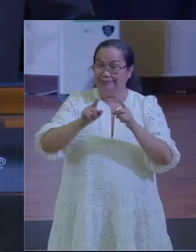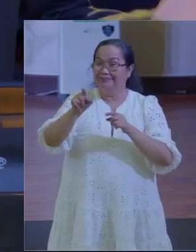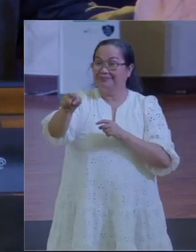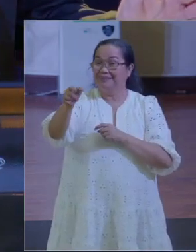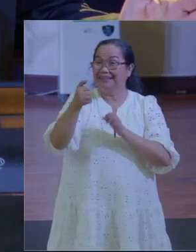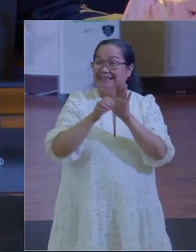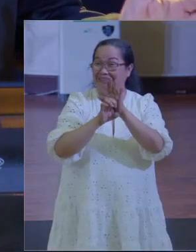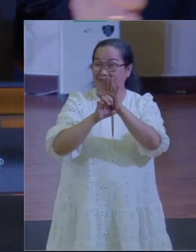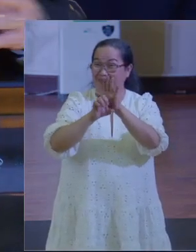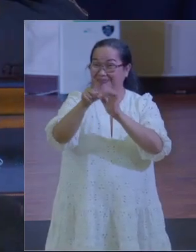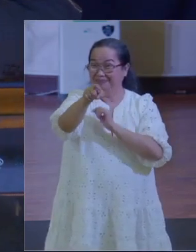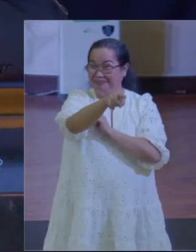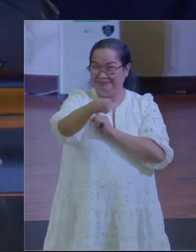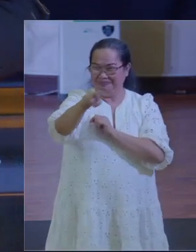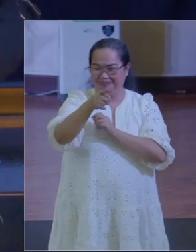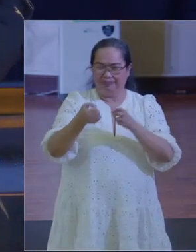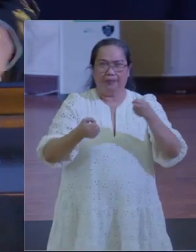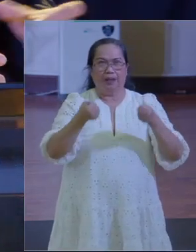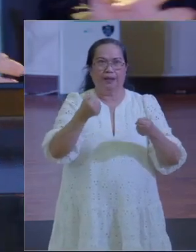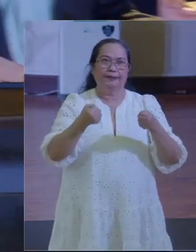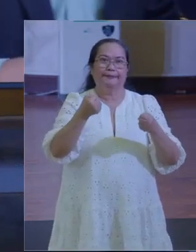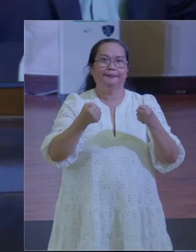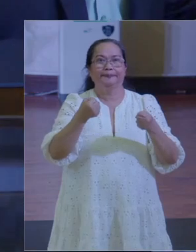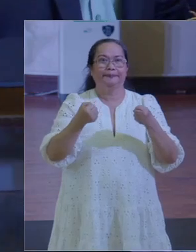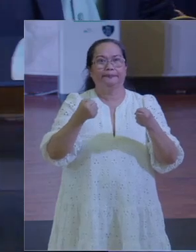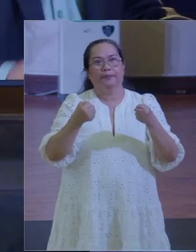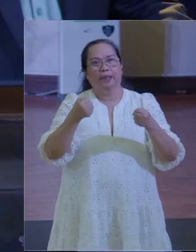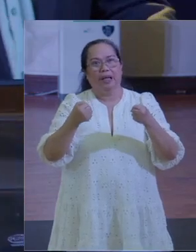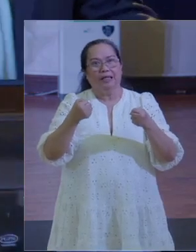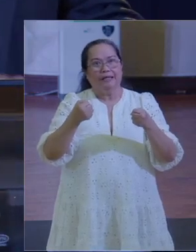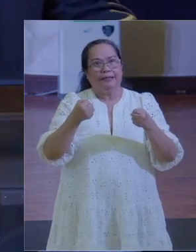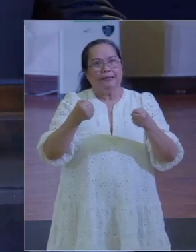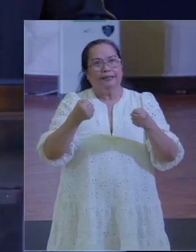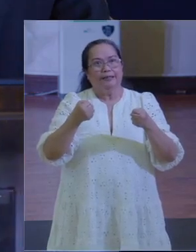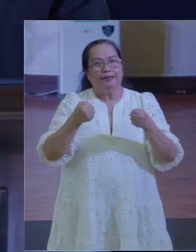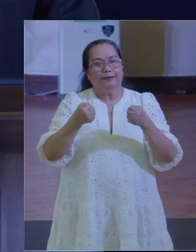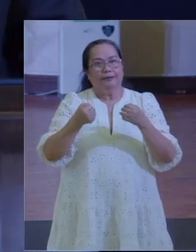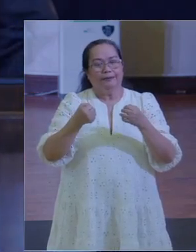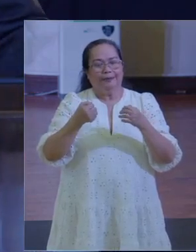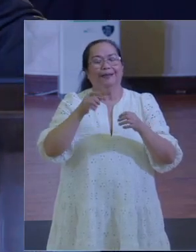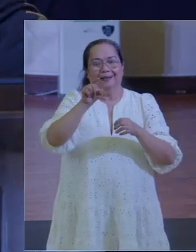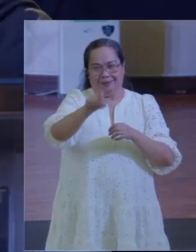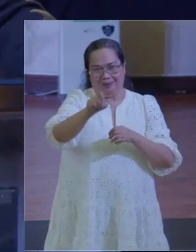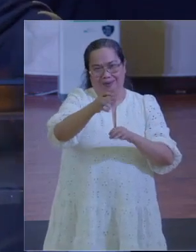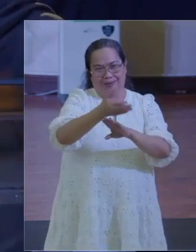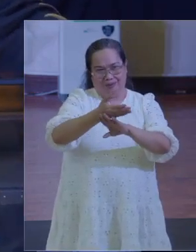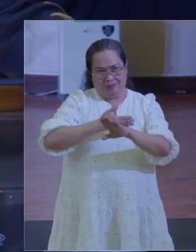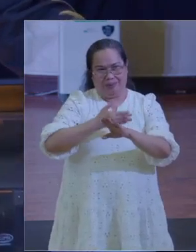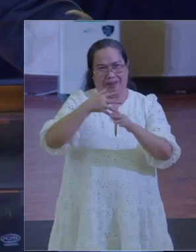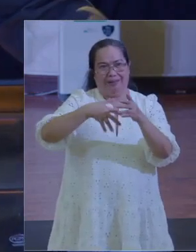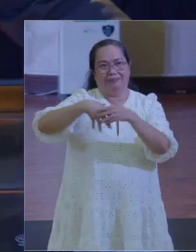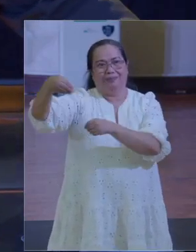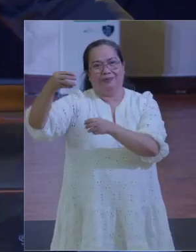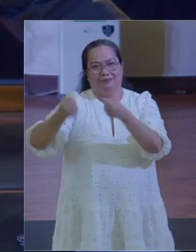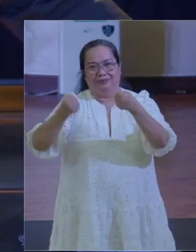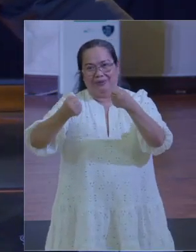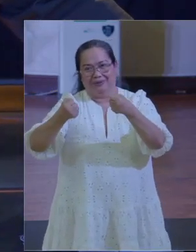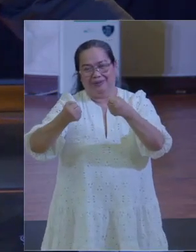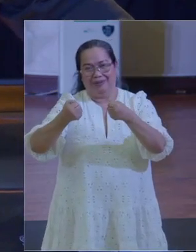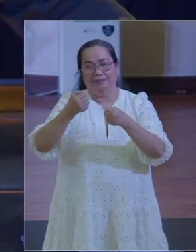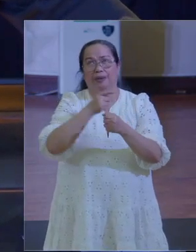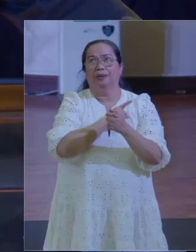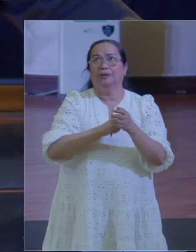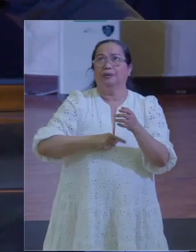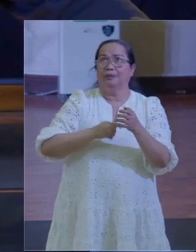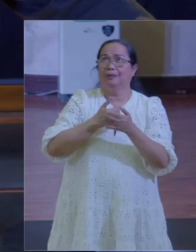ka. Kaya nga po, ang suggestion ko sa mga driver, kaya nag-drive, mag-pray muna kayo bago kayo umalis. Lord, layo